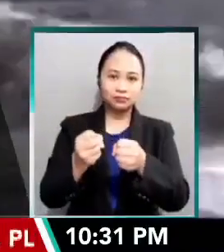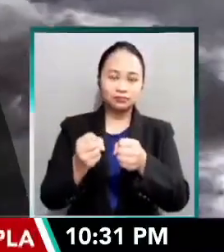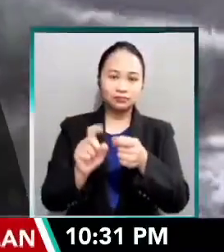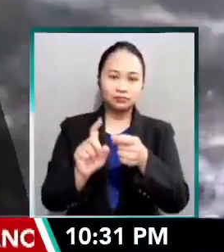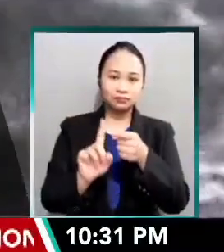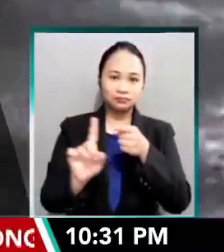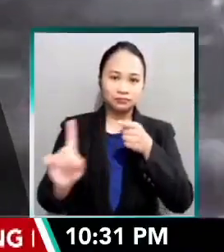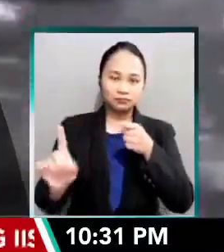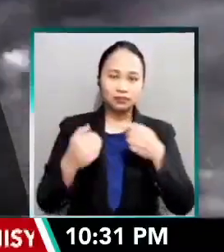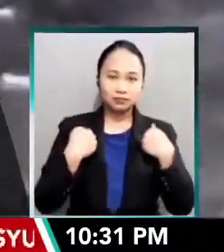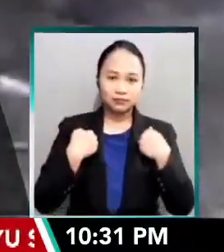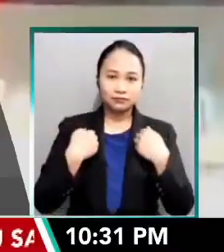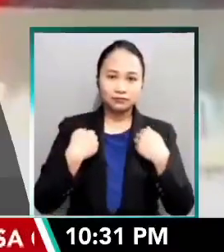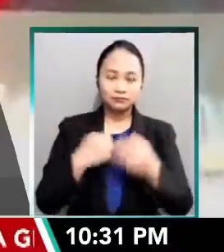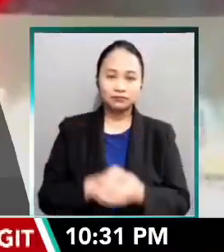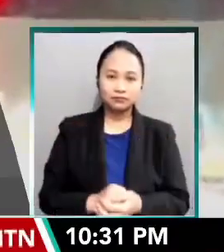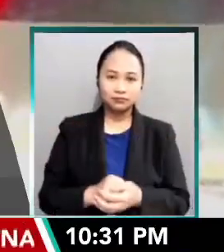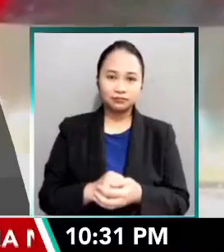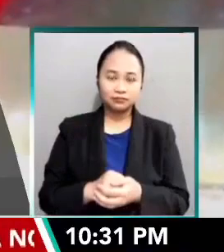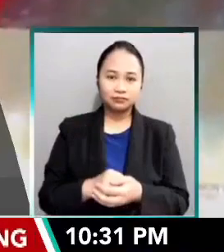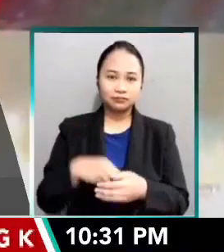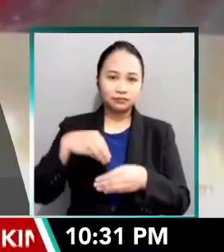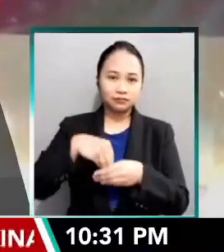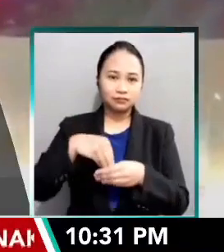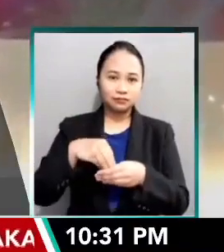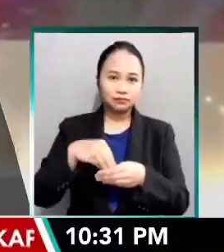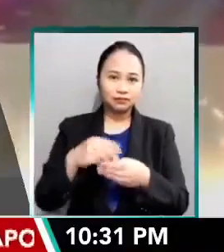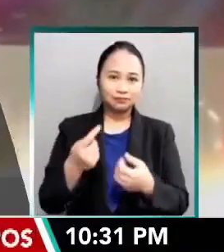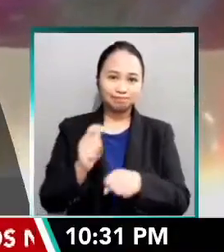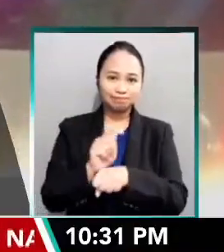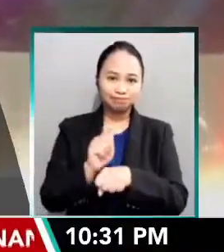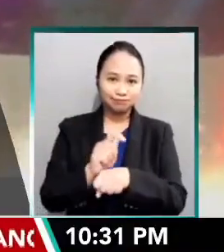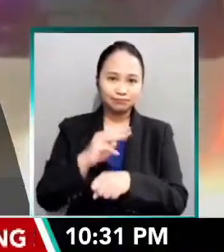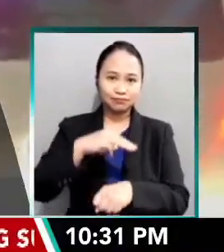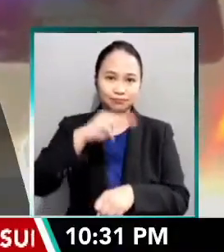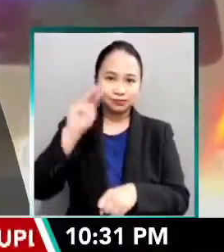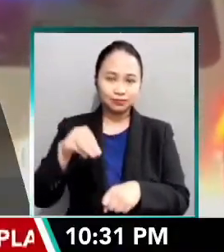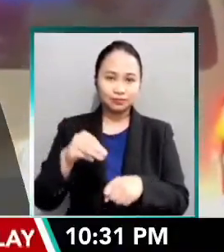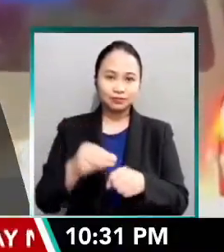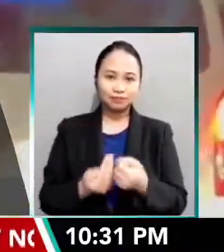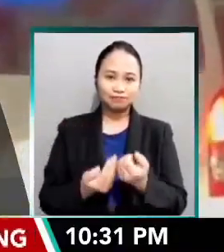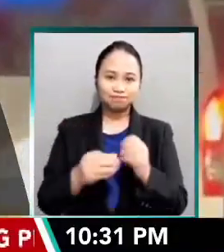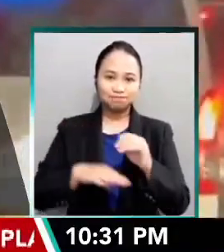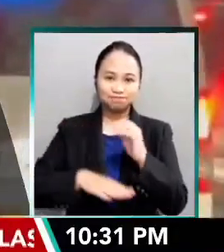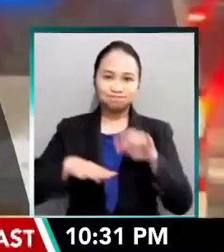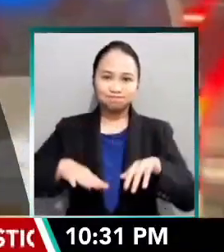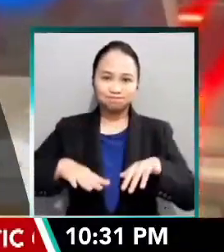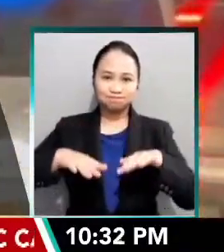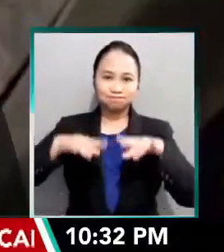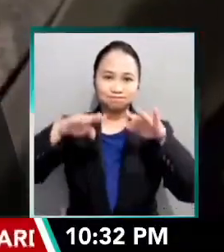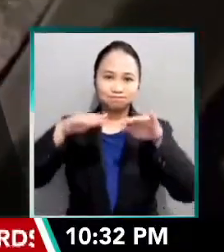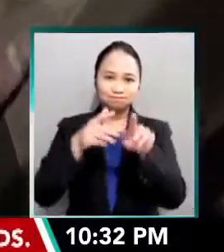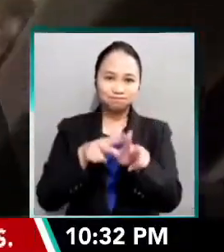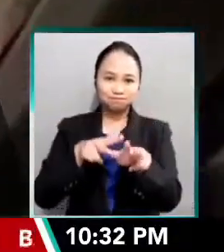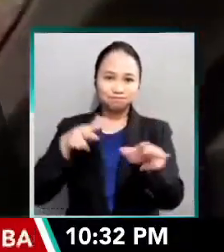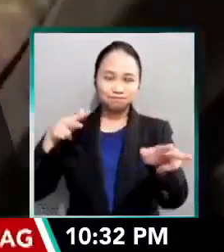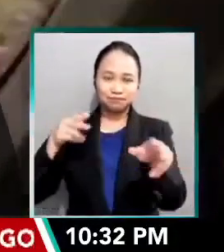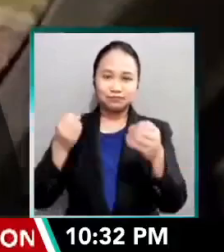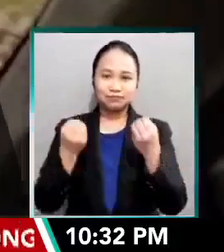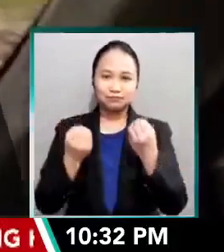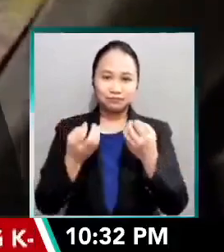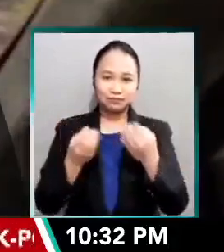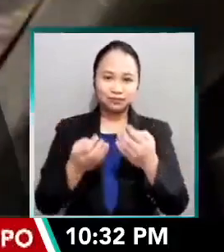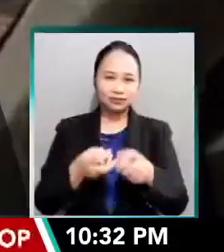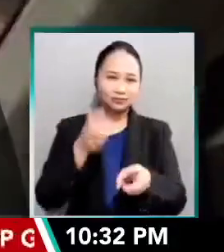Corner Yuseco Street sa Tondo. Bumaha rin sa Espanya Boulevard at bumagal ang daloy ng trapiko. Nahirapang